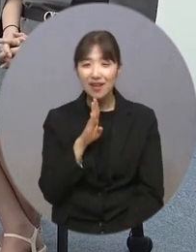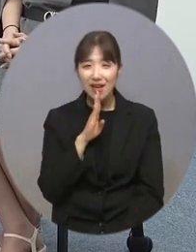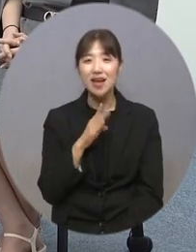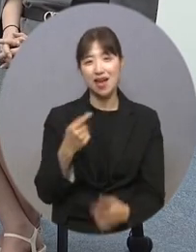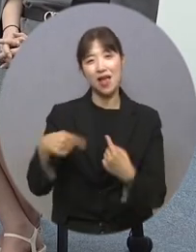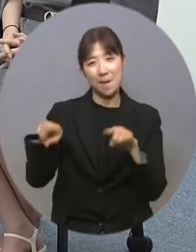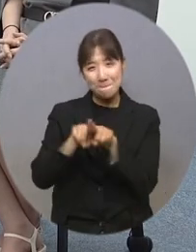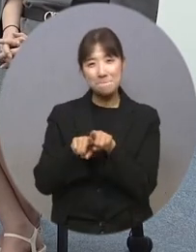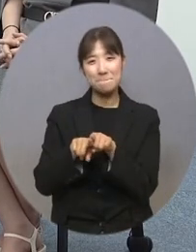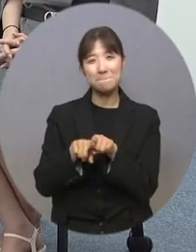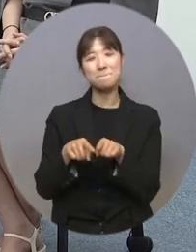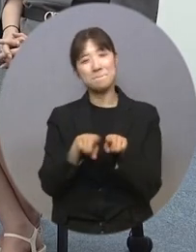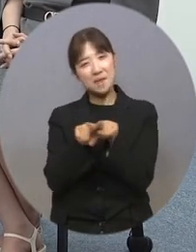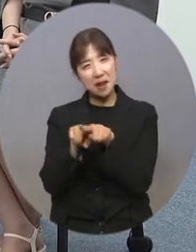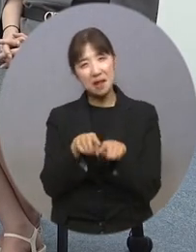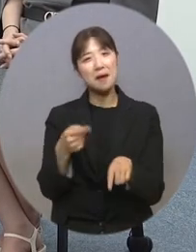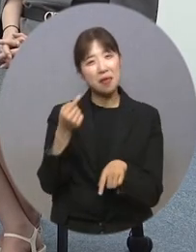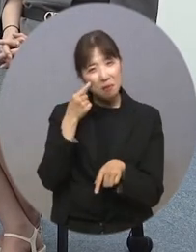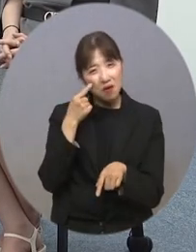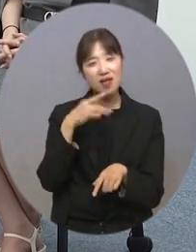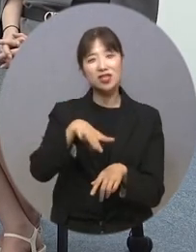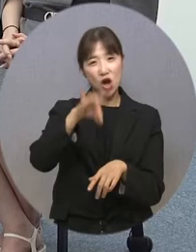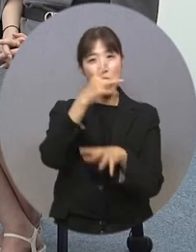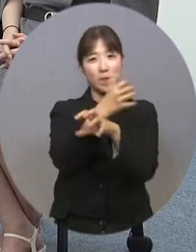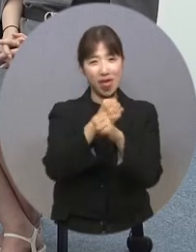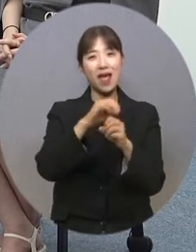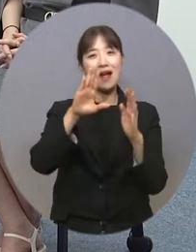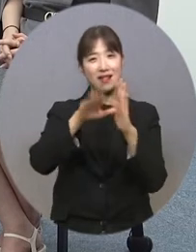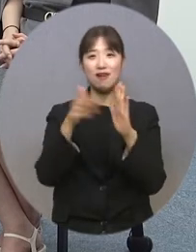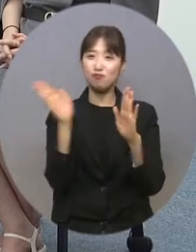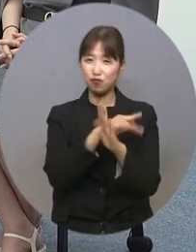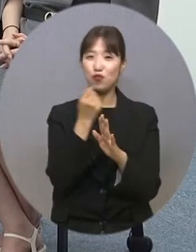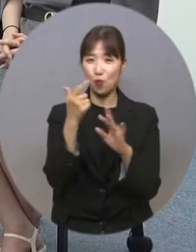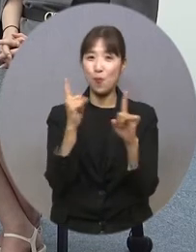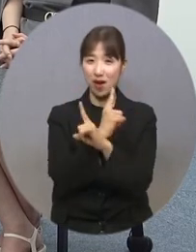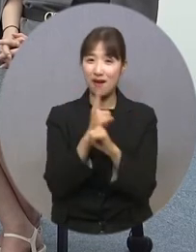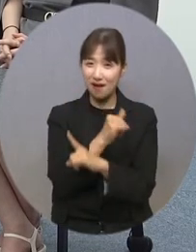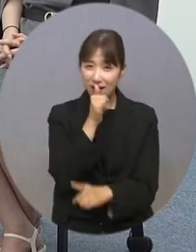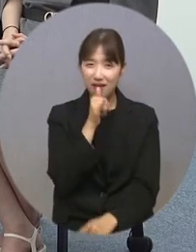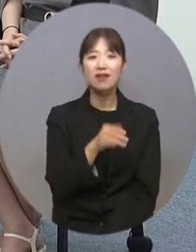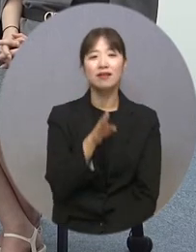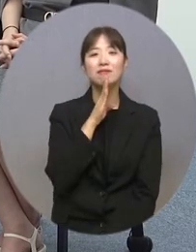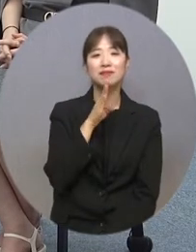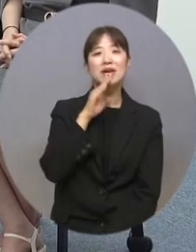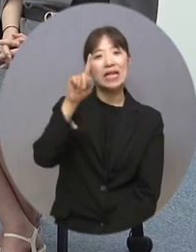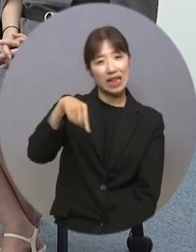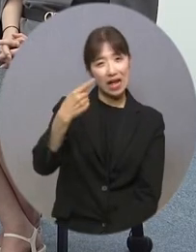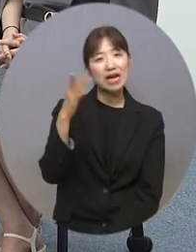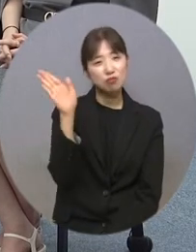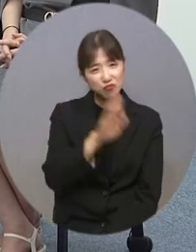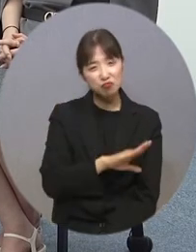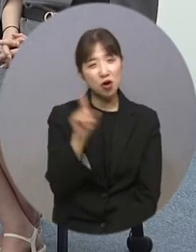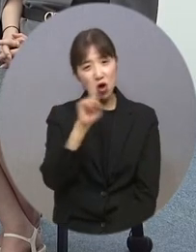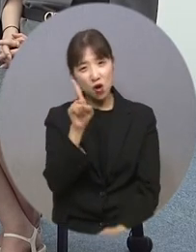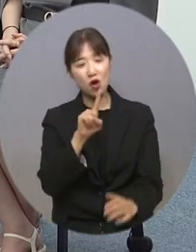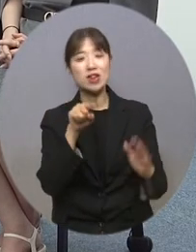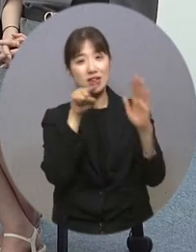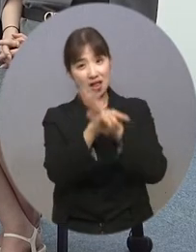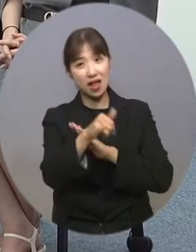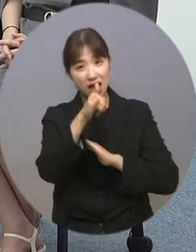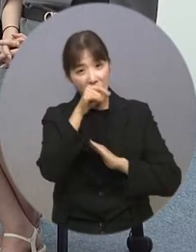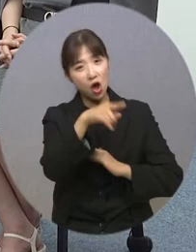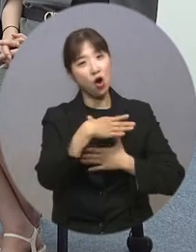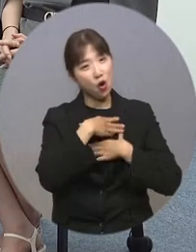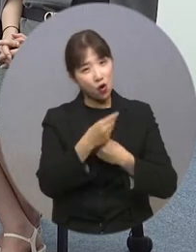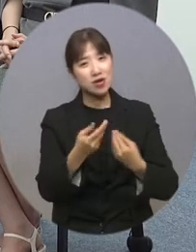보면 아 처음부터 아 6 선택을 할 때부터 4 생각해서 그렇게 는 되시죠 4 그 다음부터는 뭐 어디 갈때 편의 시설이